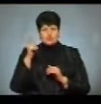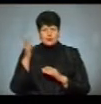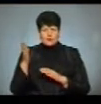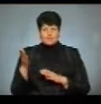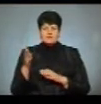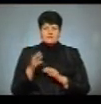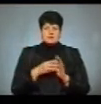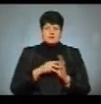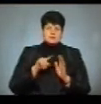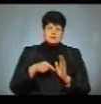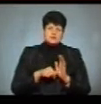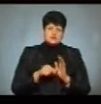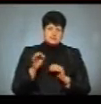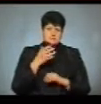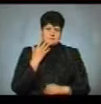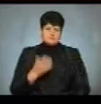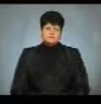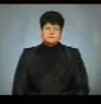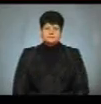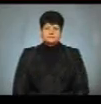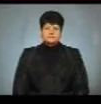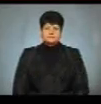Чортків 8,6.